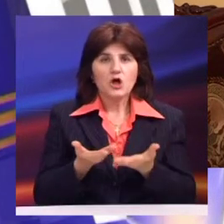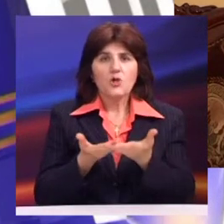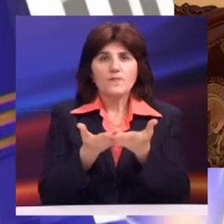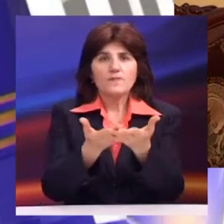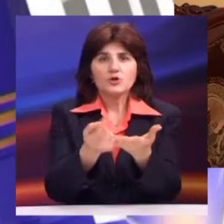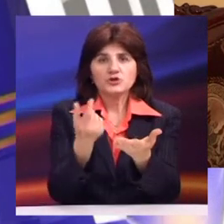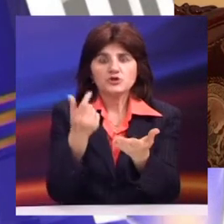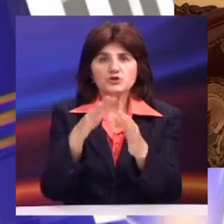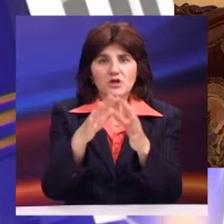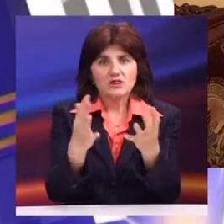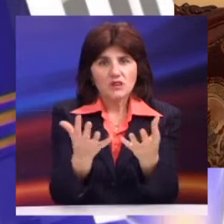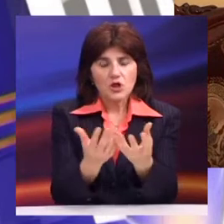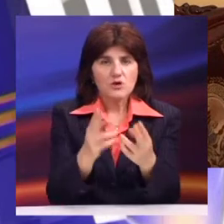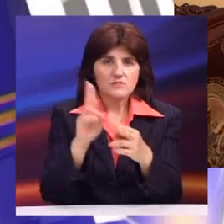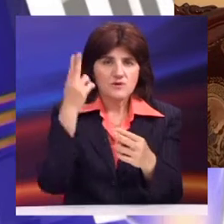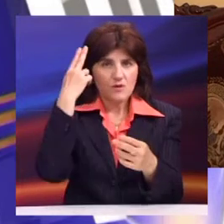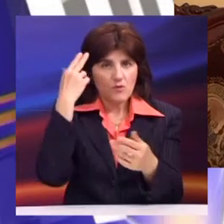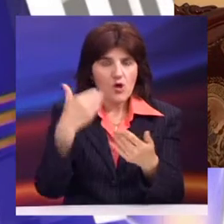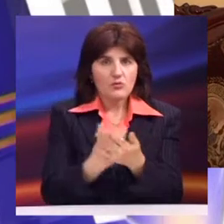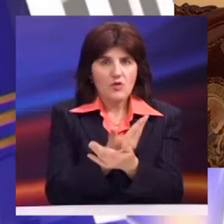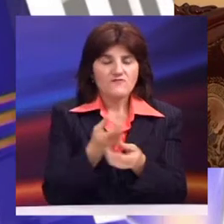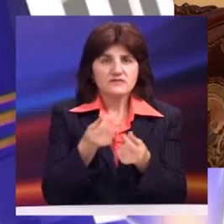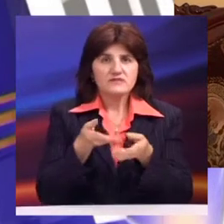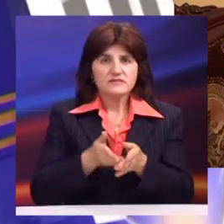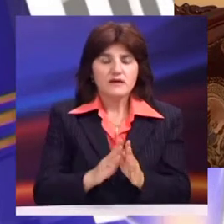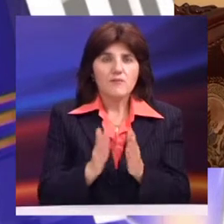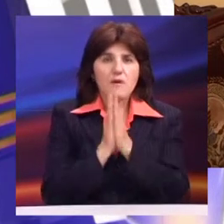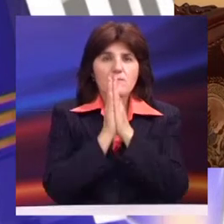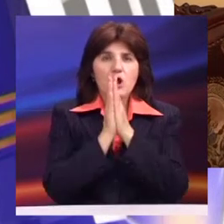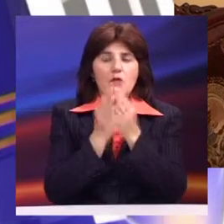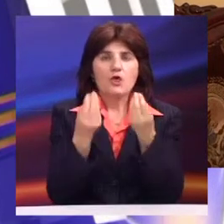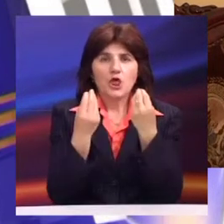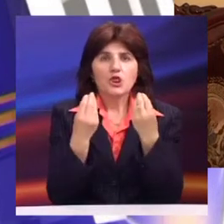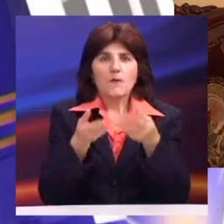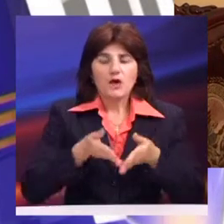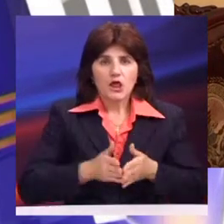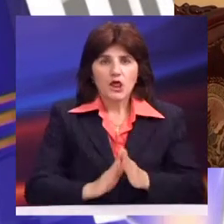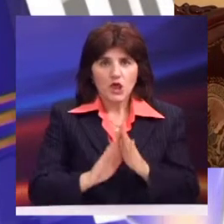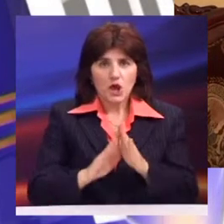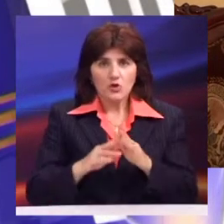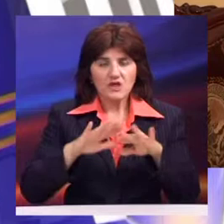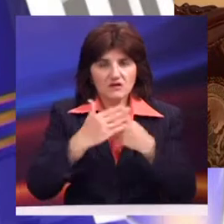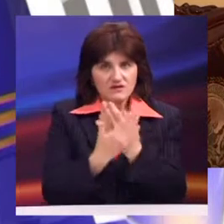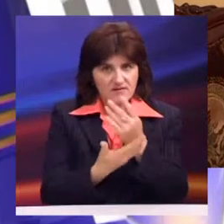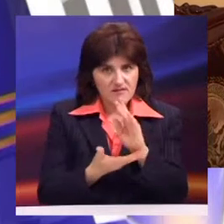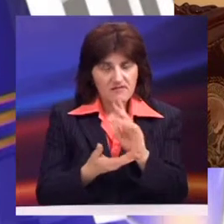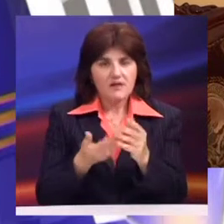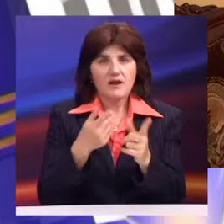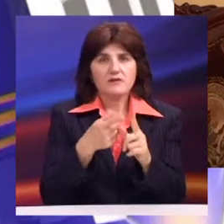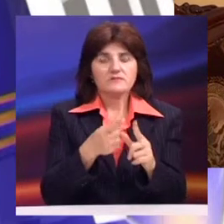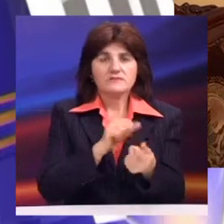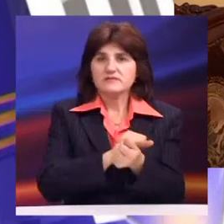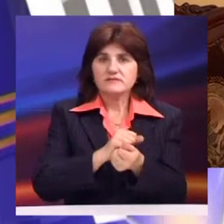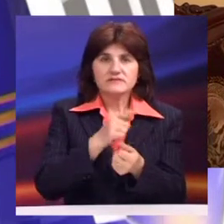žito, jer tada prispeva žito, uglavnom osjećuje se klasje žita, novo klasje žita, molimo se za dobar rod ove godine, da svima koji se